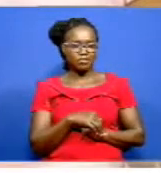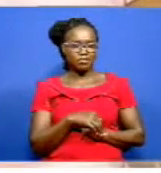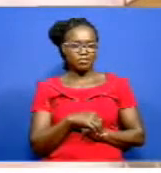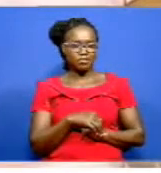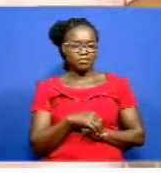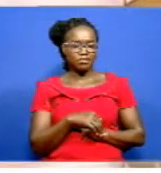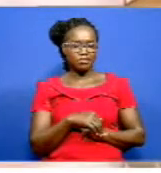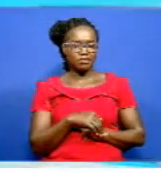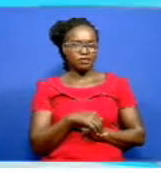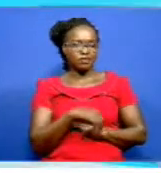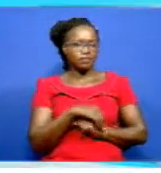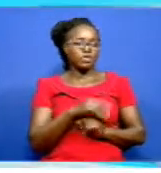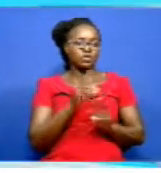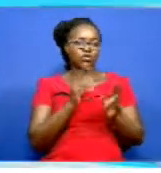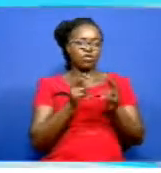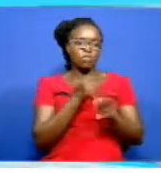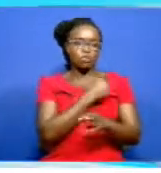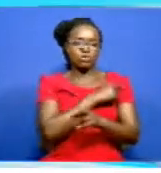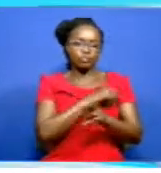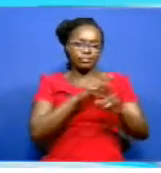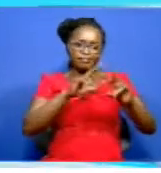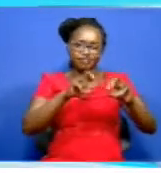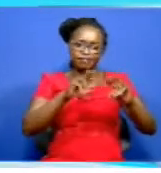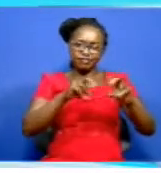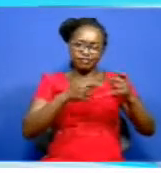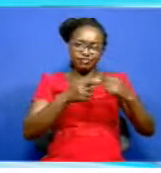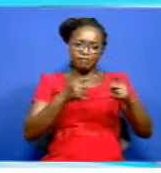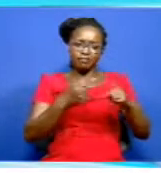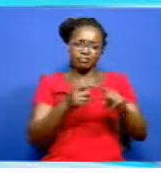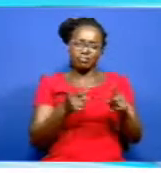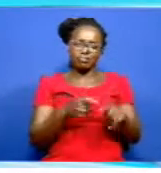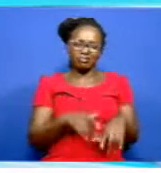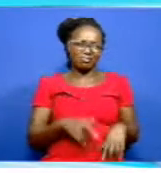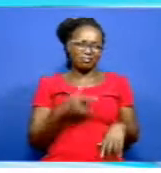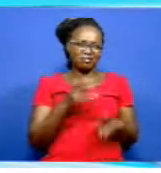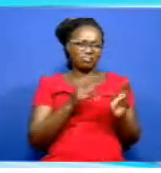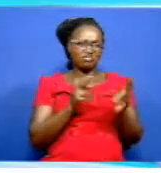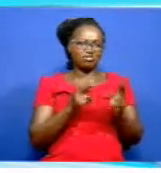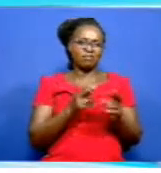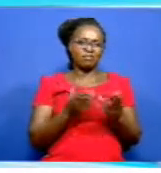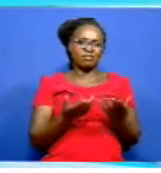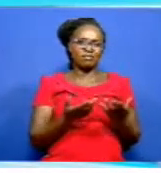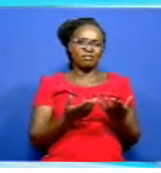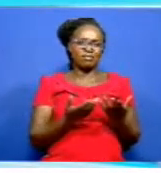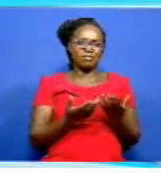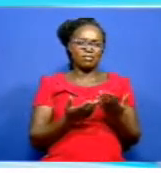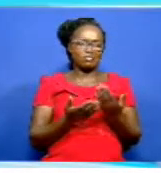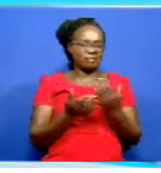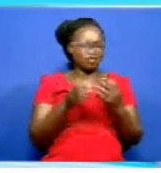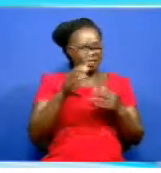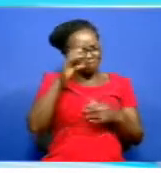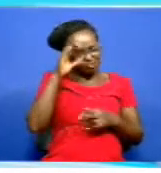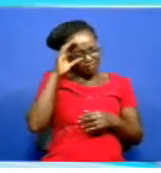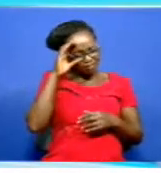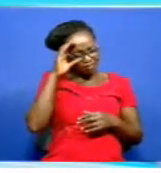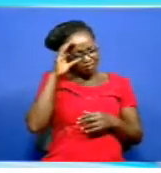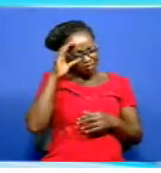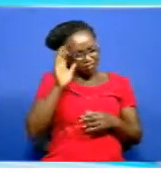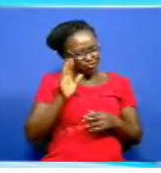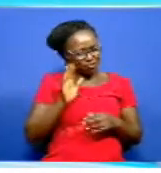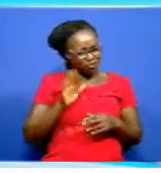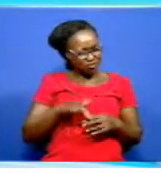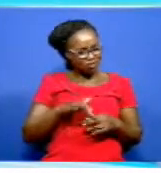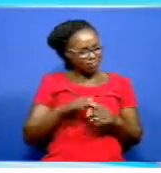anakuja zile kliniki za kawaida, lakini mimi nahisi kama zile kliniki za kawaida sana hazimwangalii mama, zinamwangalia